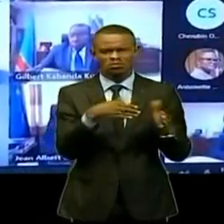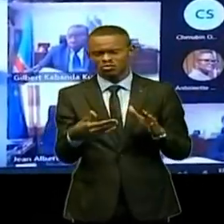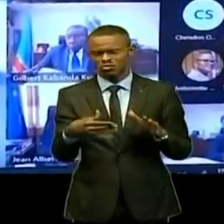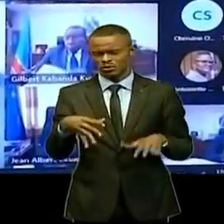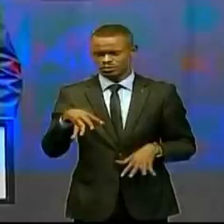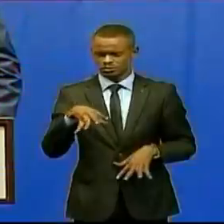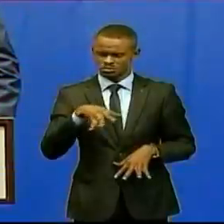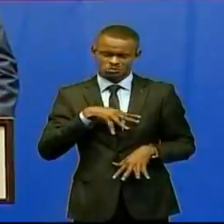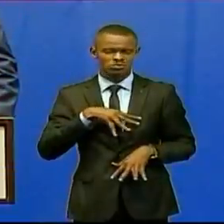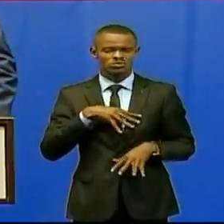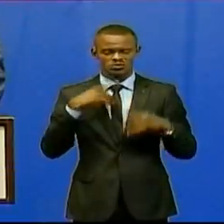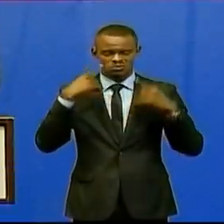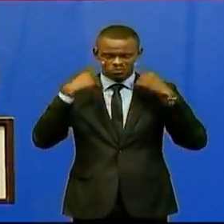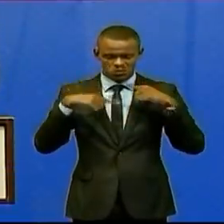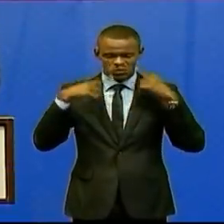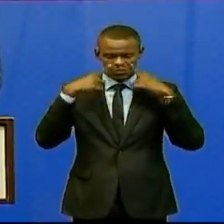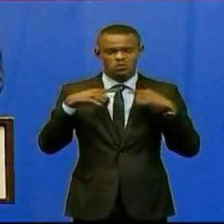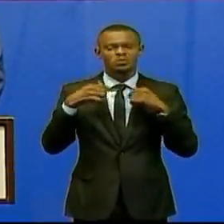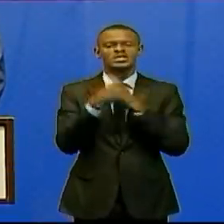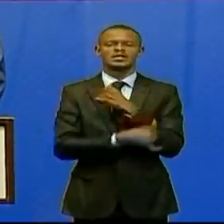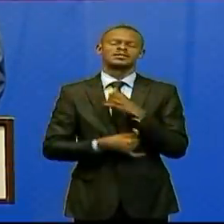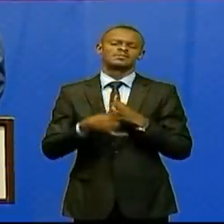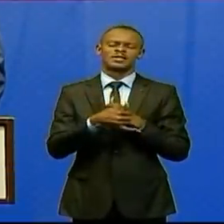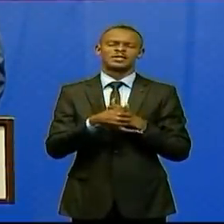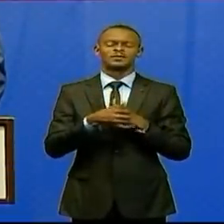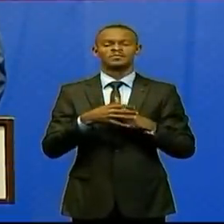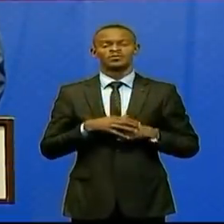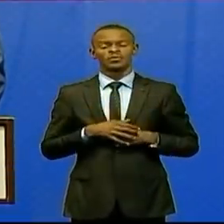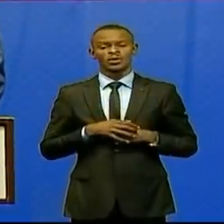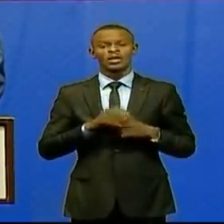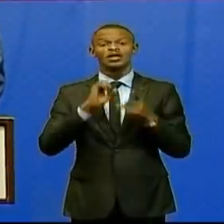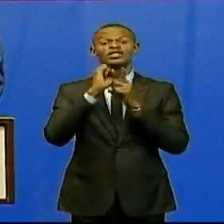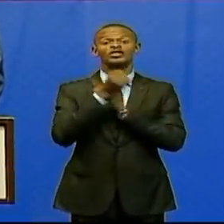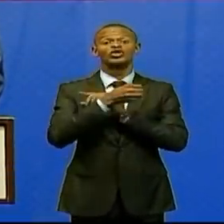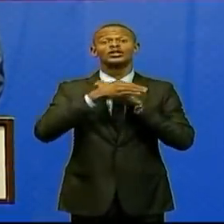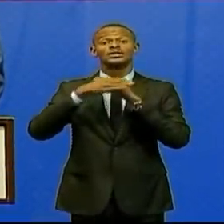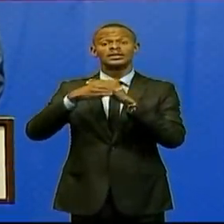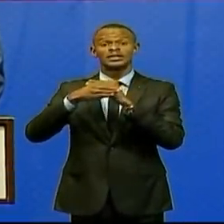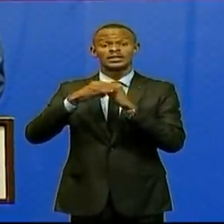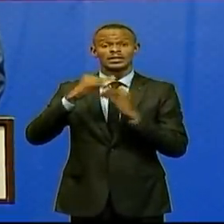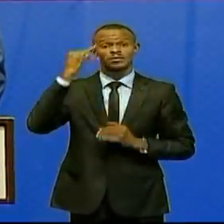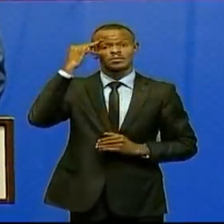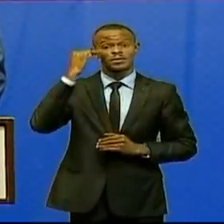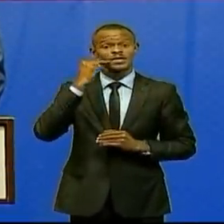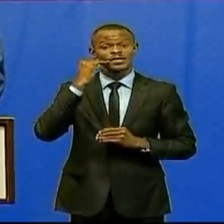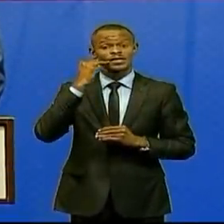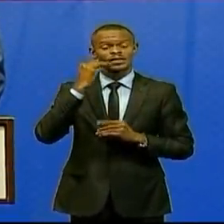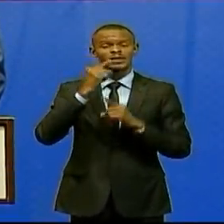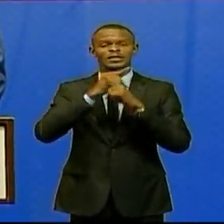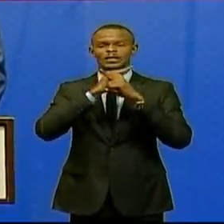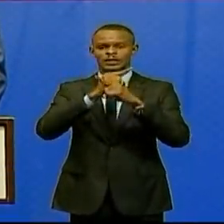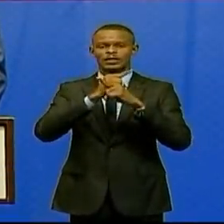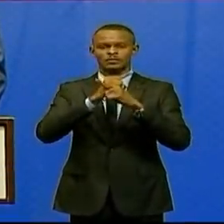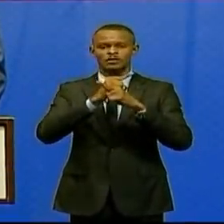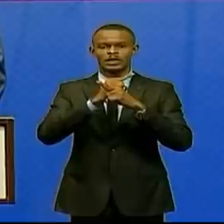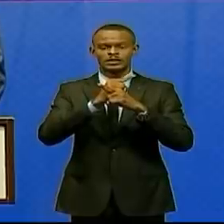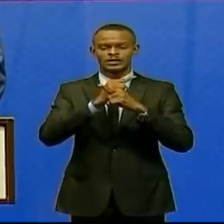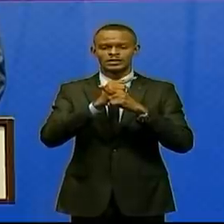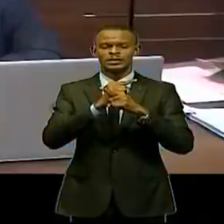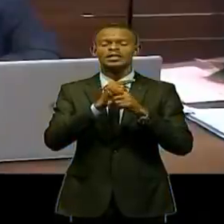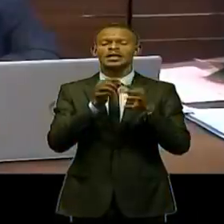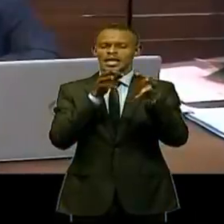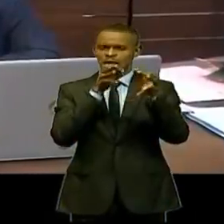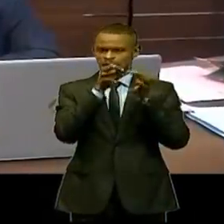Situation sécuritaire. Le ministre de la Défense nationale et des anciens combattants, pour sa part, a fait le point de la